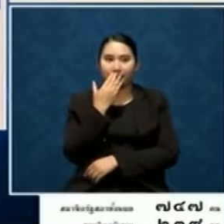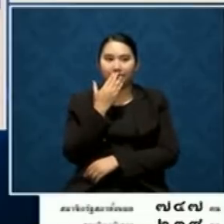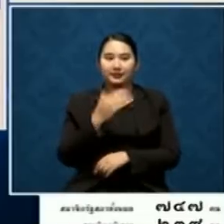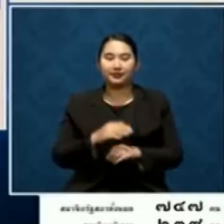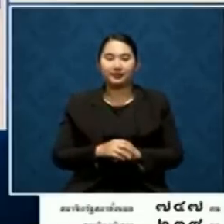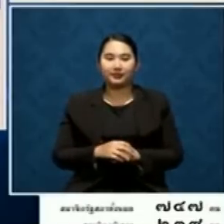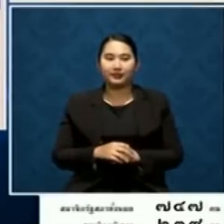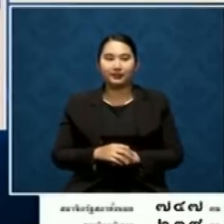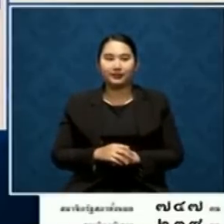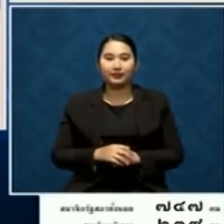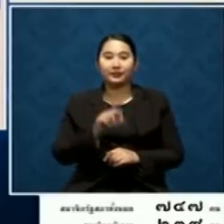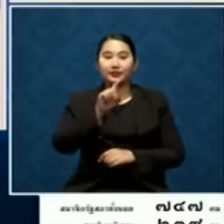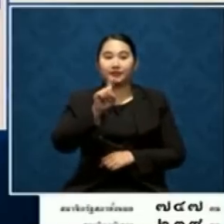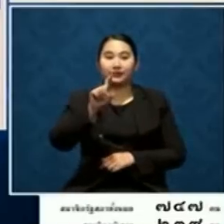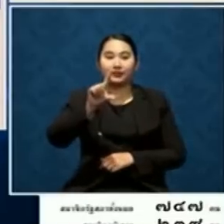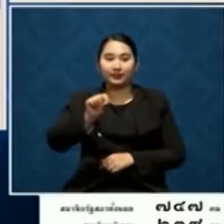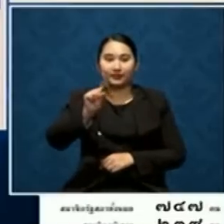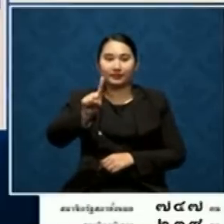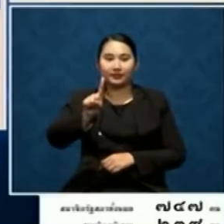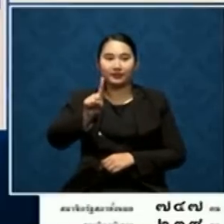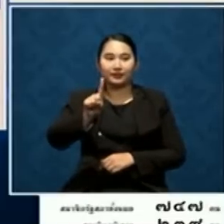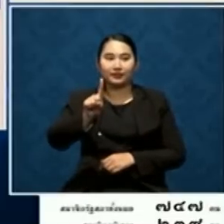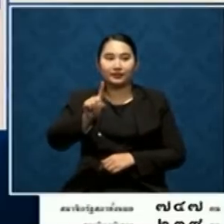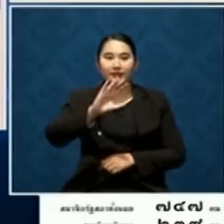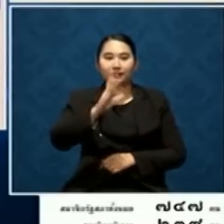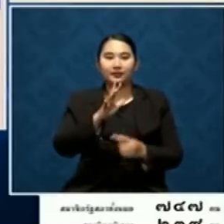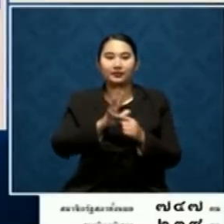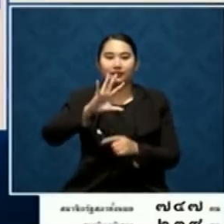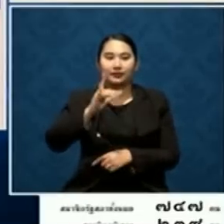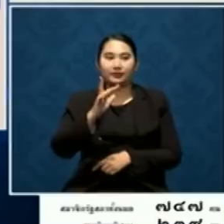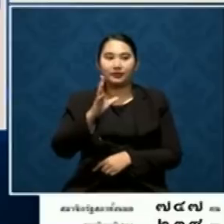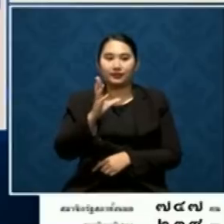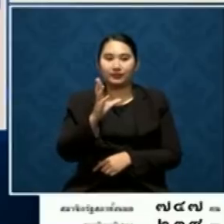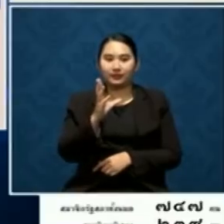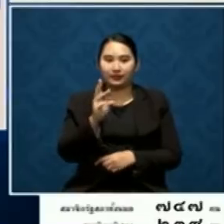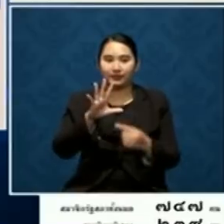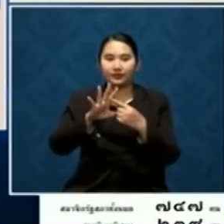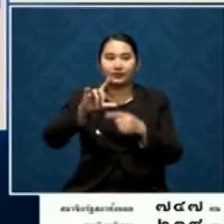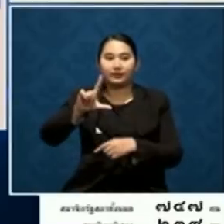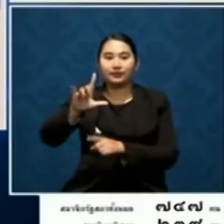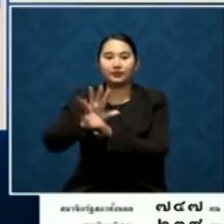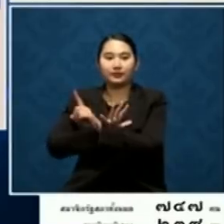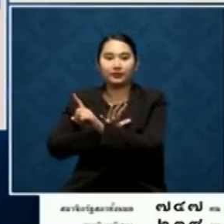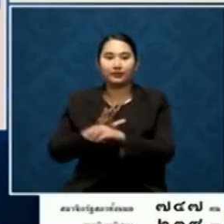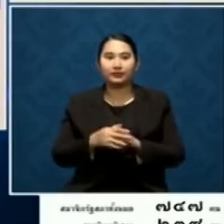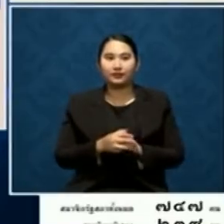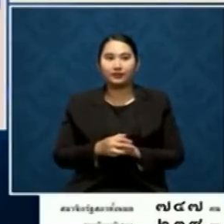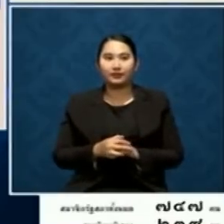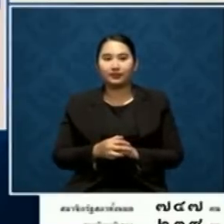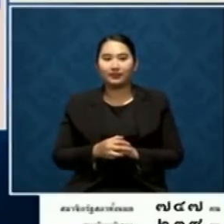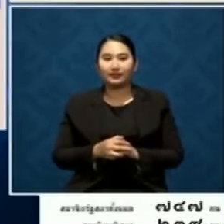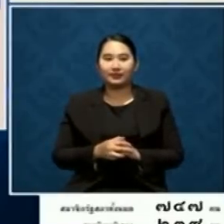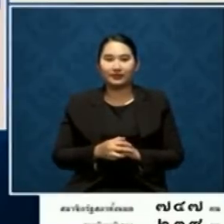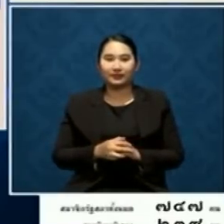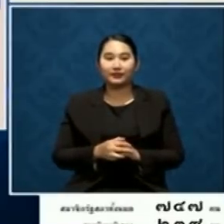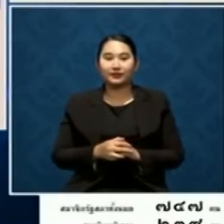ต่ว่าอย่างที่เห็นว่าเมื่อสักครู่นี้ตอนที่ขานรายชื่อก็บางท่านเนี่ยไม่ได้เข้ามาร่วมประชุมด้วยจะด้วยเหตุผลอะไรก็แล้วแต่นะคะ